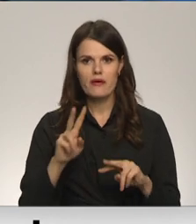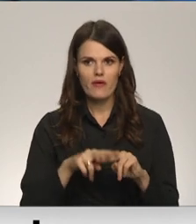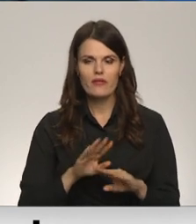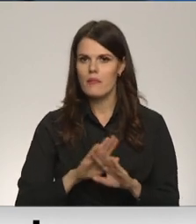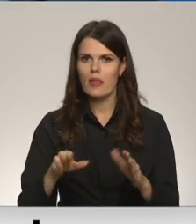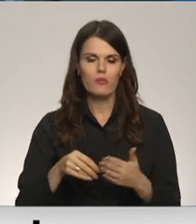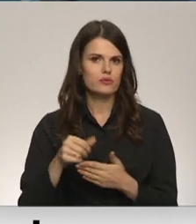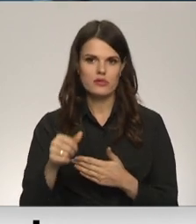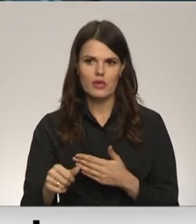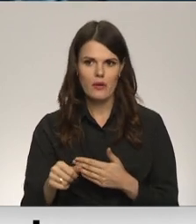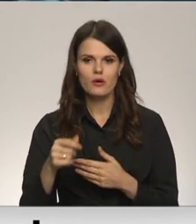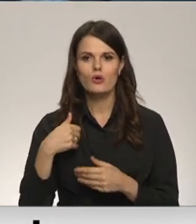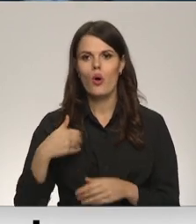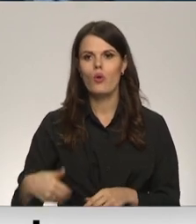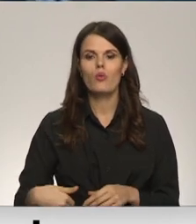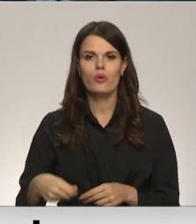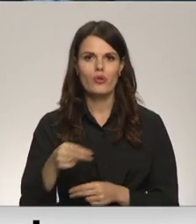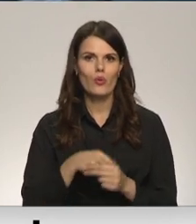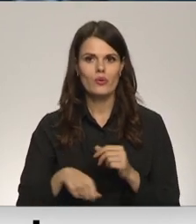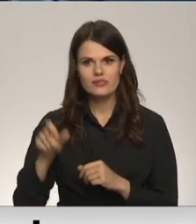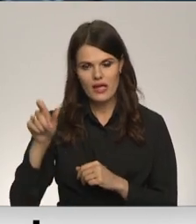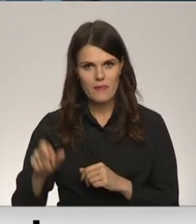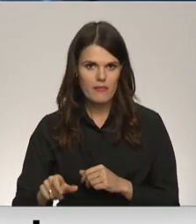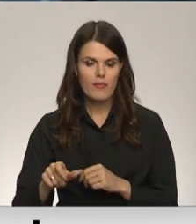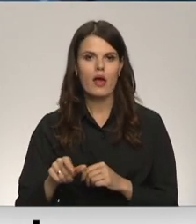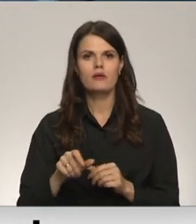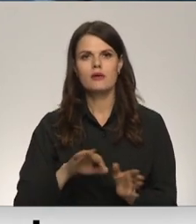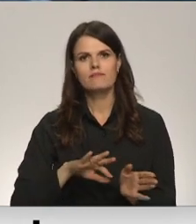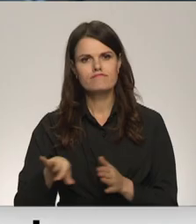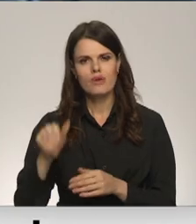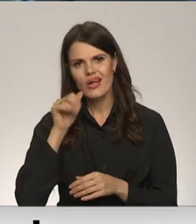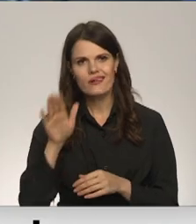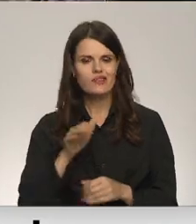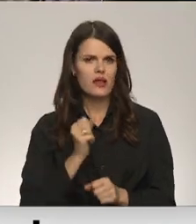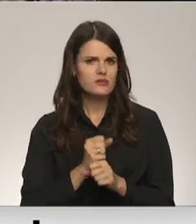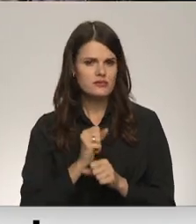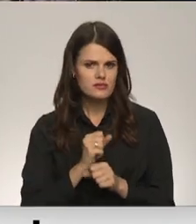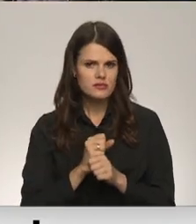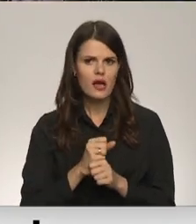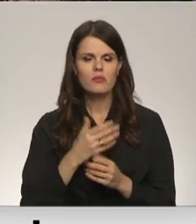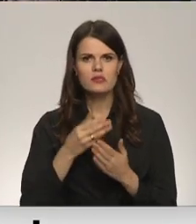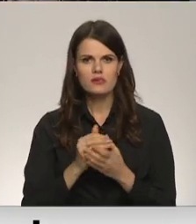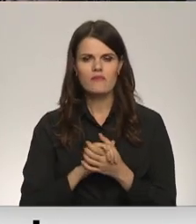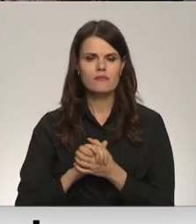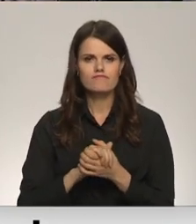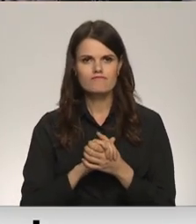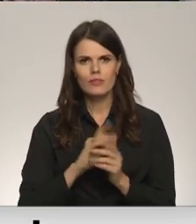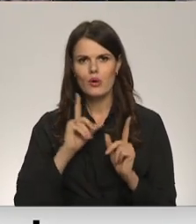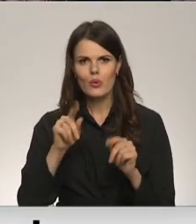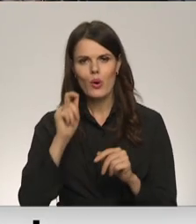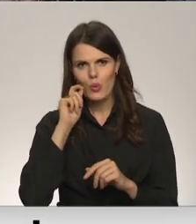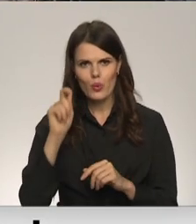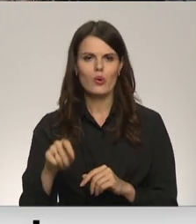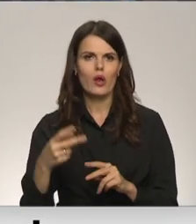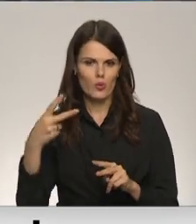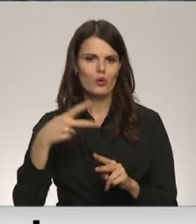nebūs jāmaksā. Kuldīgas uzņēmējs Matīs Uplejs nolicis malā savus ikdienas darbus, ar saviem doma biedriem uz Ukrainu dodas jau